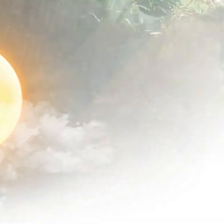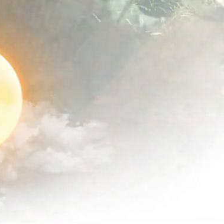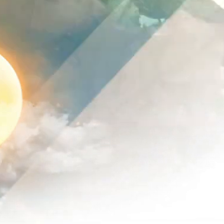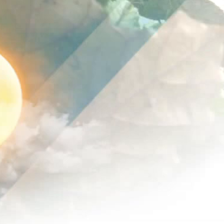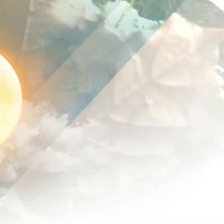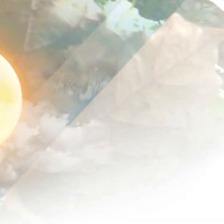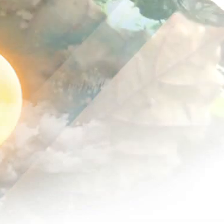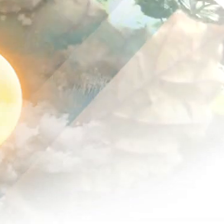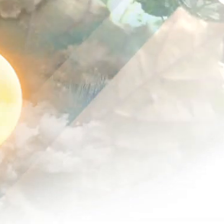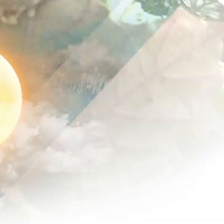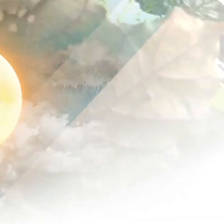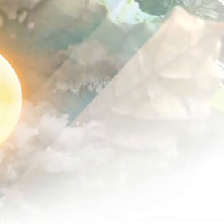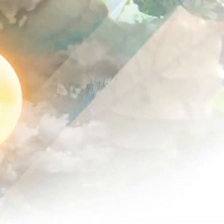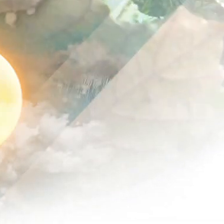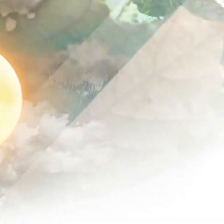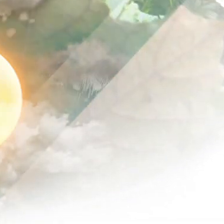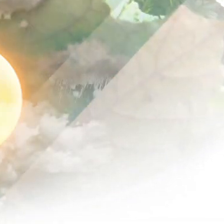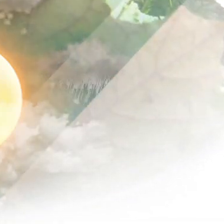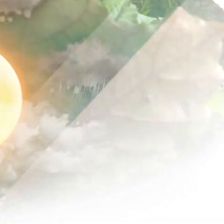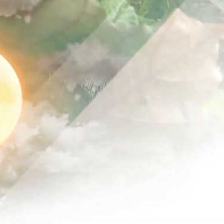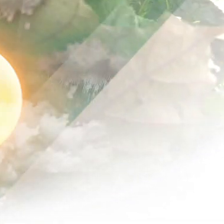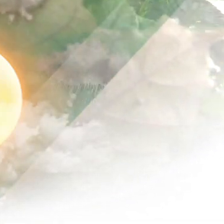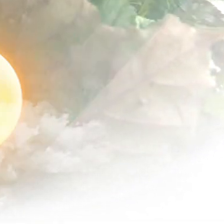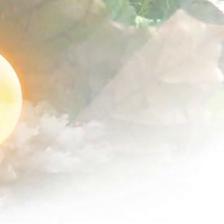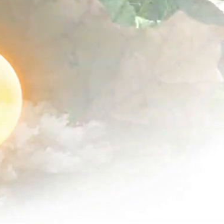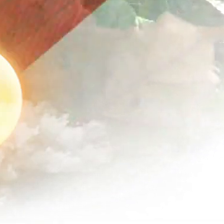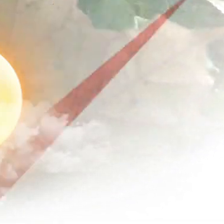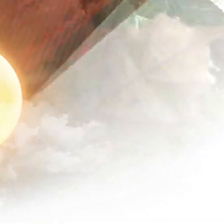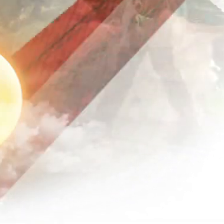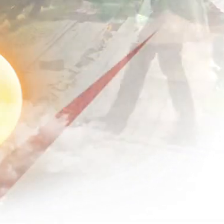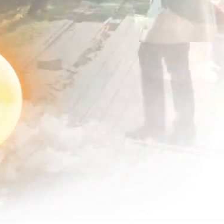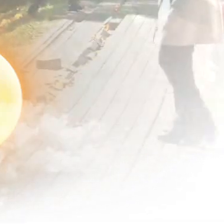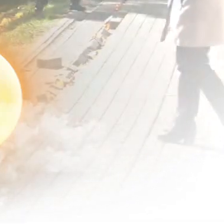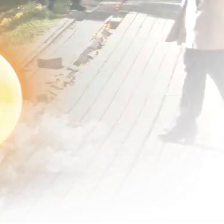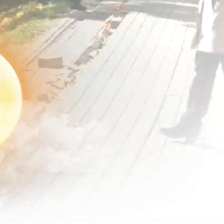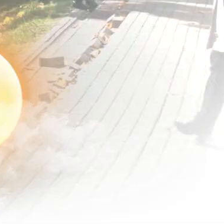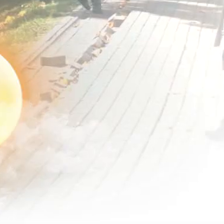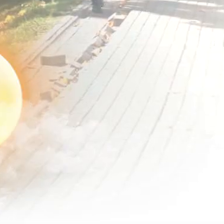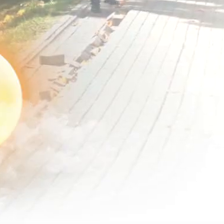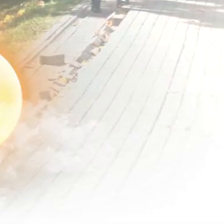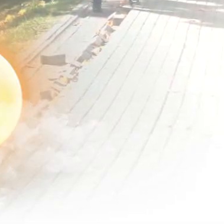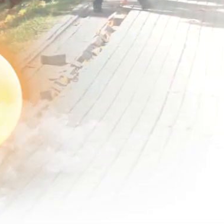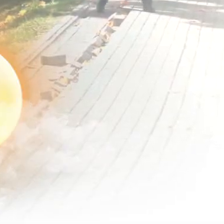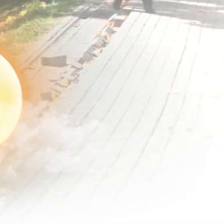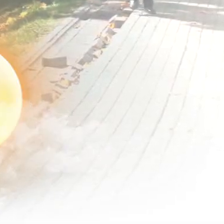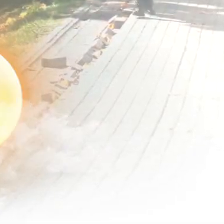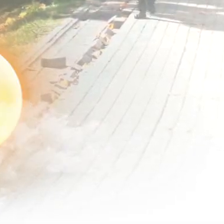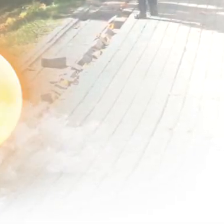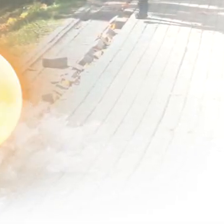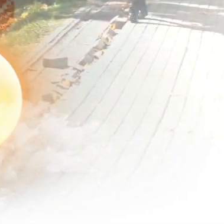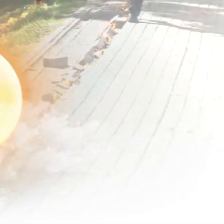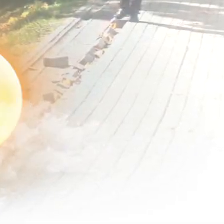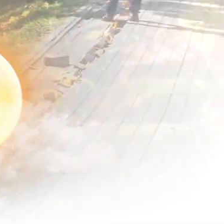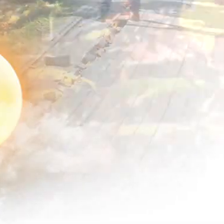да 4 метраў на секунду. У Воронаве каля 6 градусаў цяпла раніцай і вечарам і да плюс 10